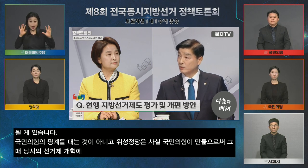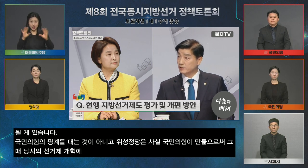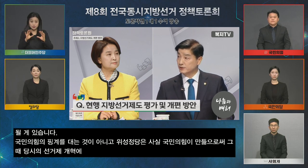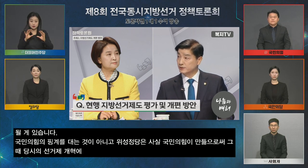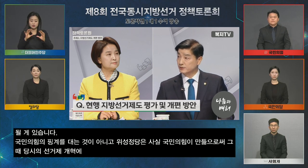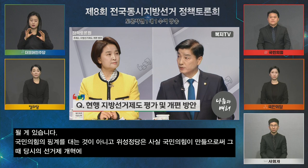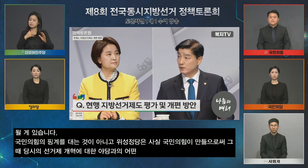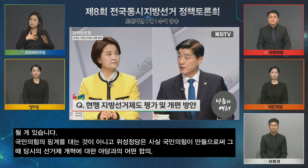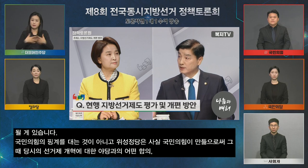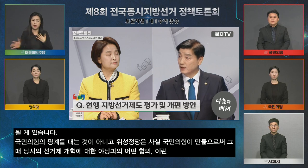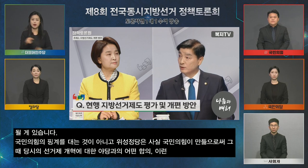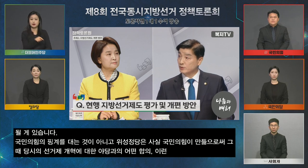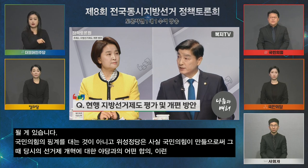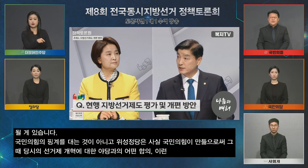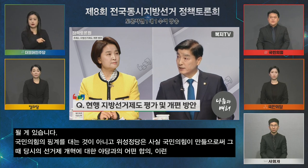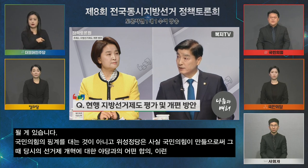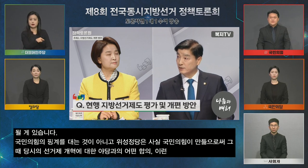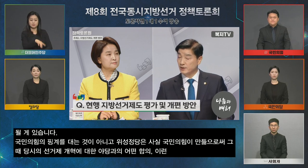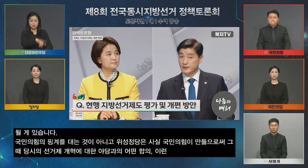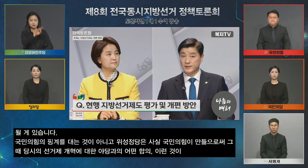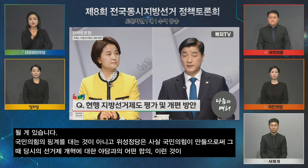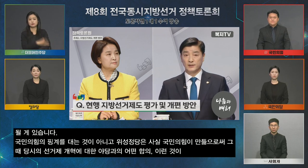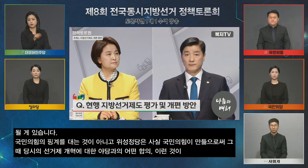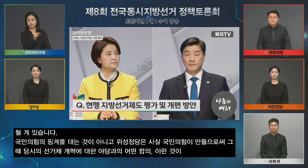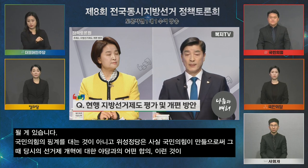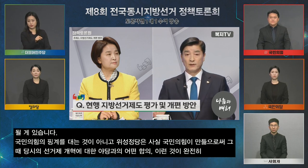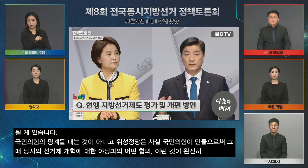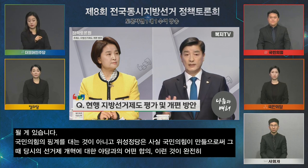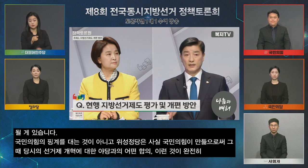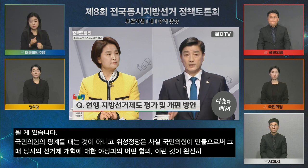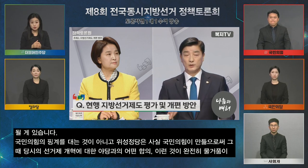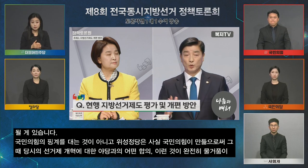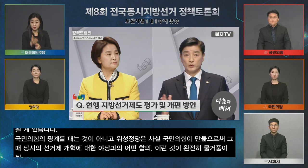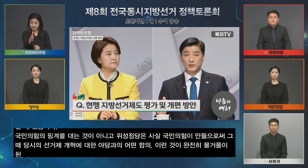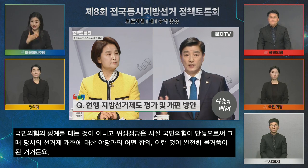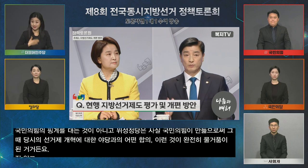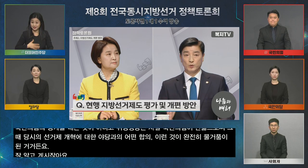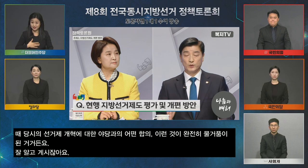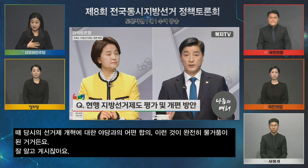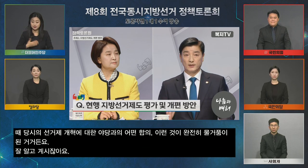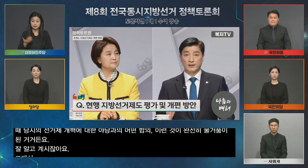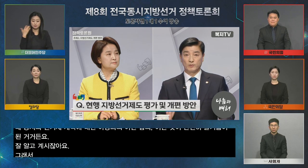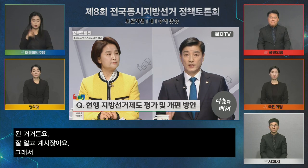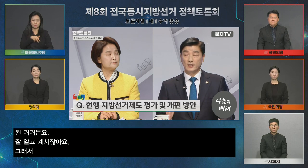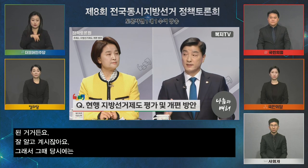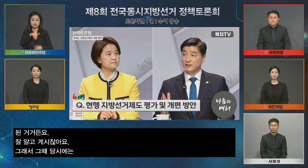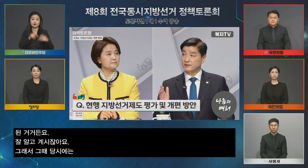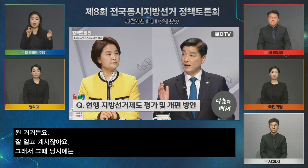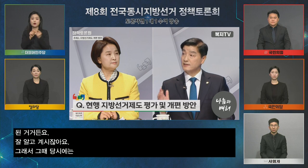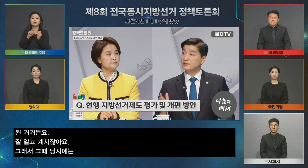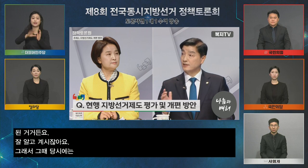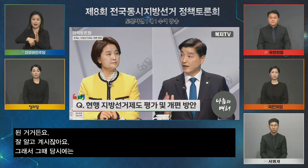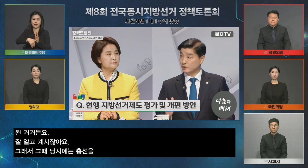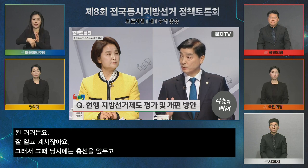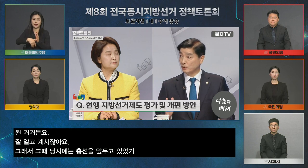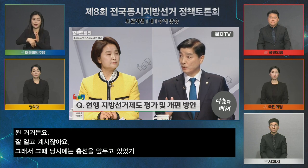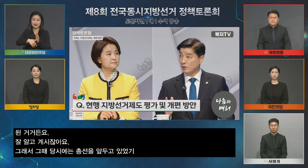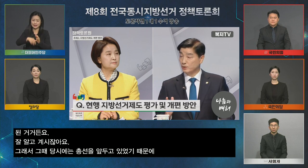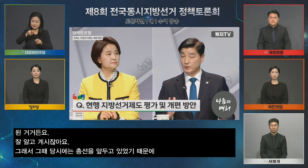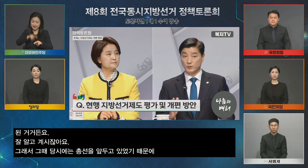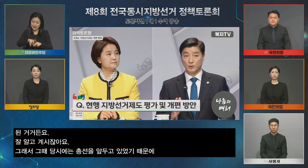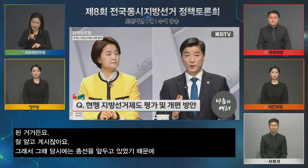물거품이 된 것이거든요. 잘 알고 계시잖아요. 그래서 그때 당시는 총선을 앞두고 있었기 때문에 사실은 한석이